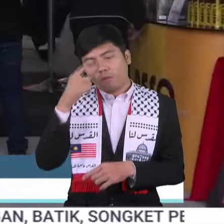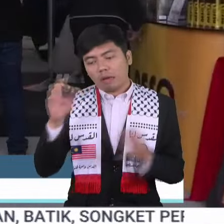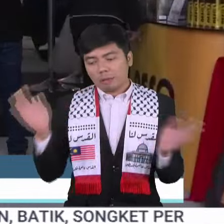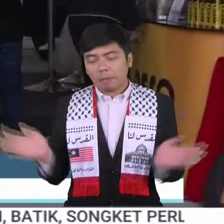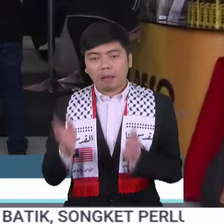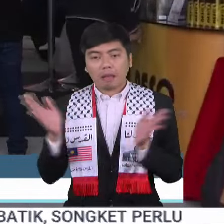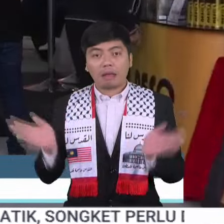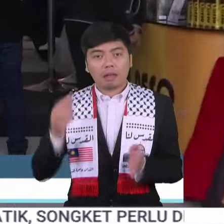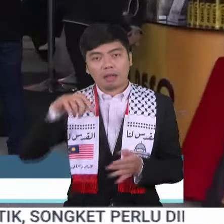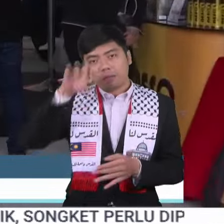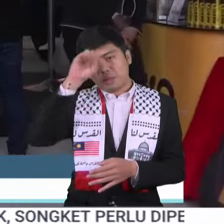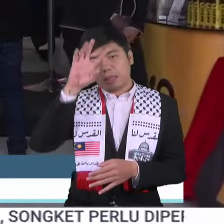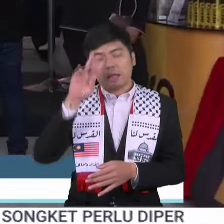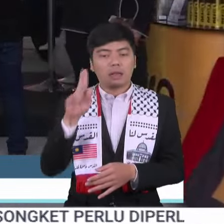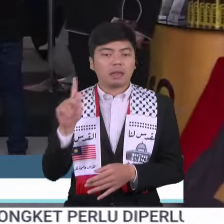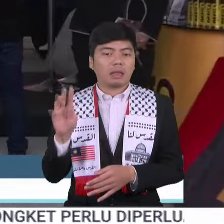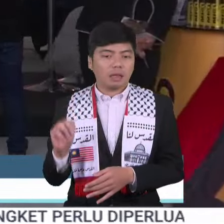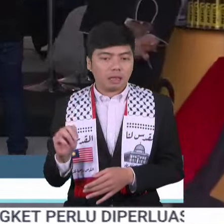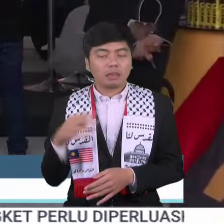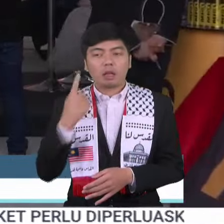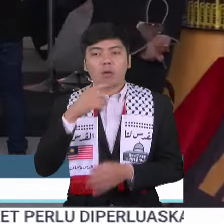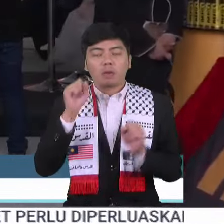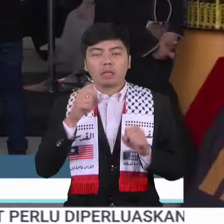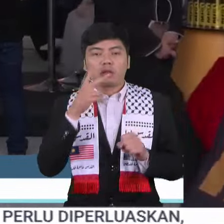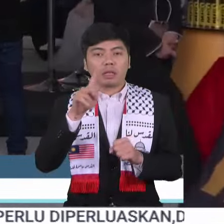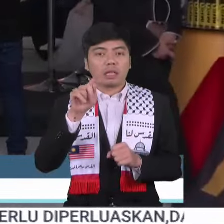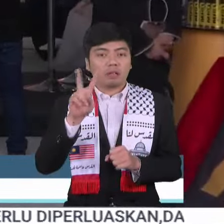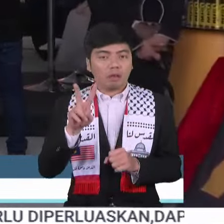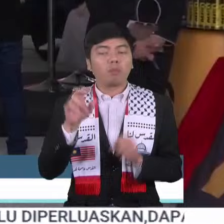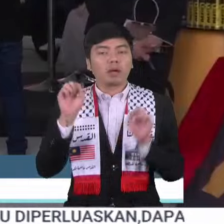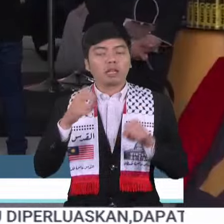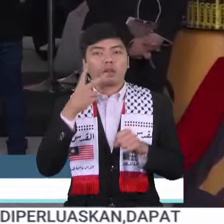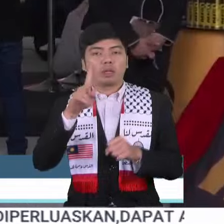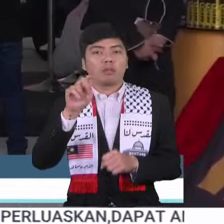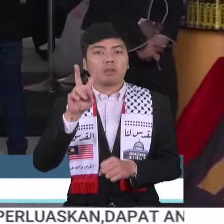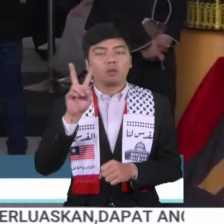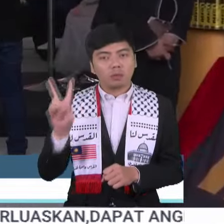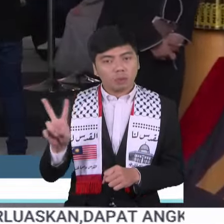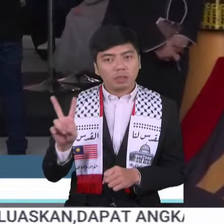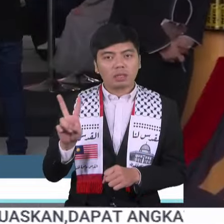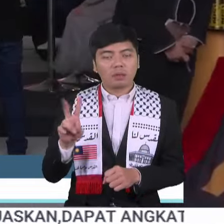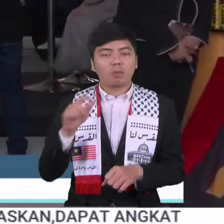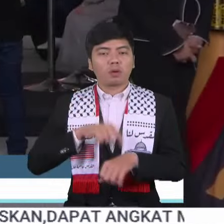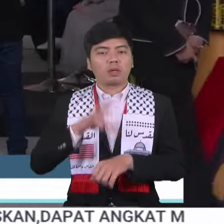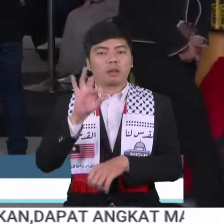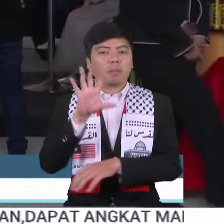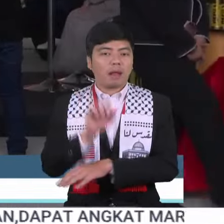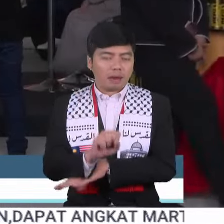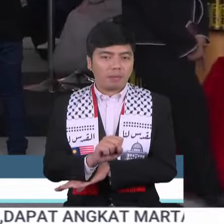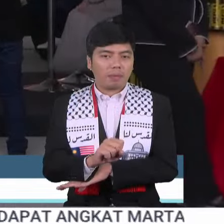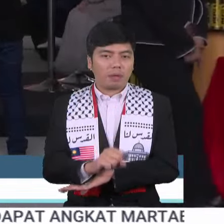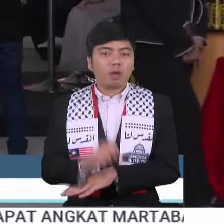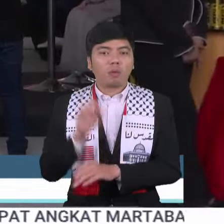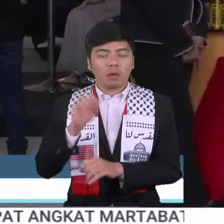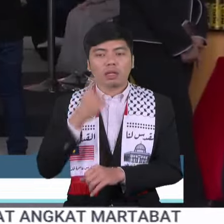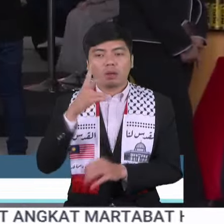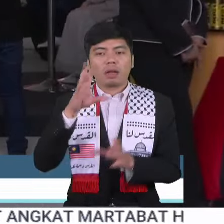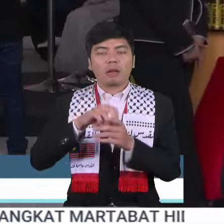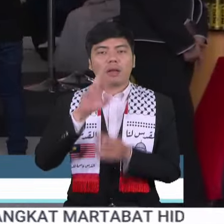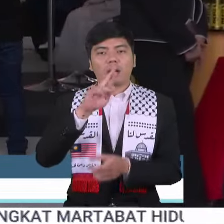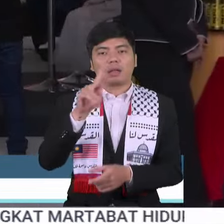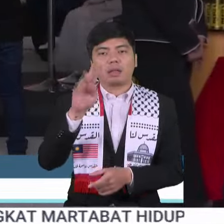Bintang RTM pada malam ini, dan mana yang boleh saksikan secara langsung jangan lupa di TV2 pukul 9 malam dan jangan lupa juga boleh saksikan di RTM